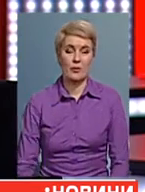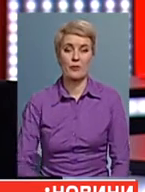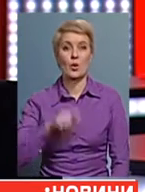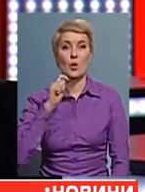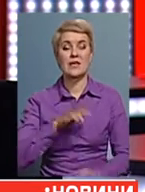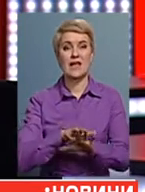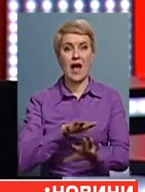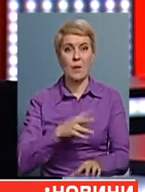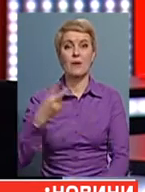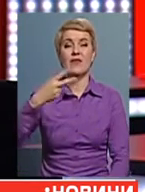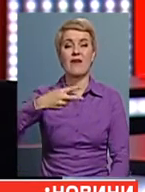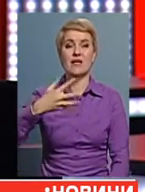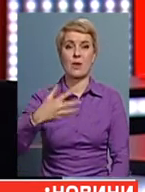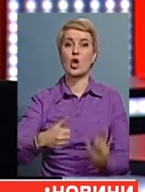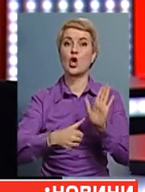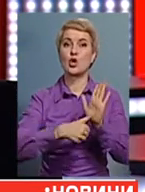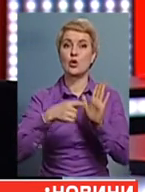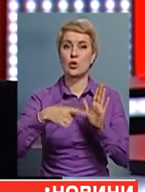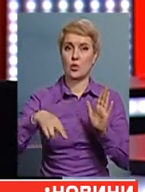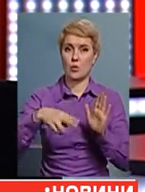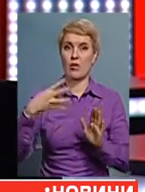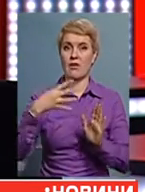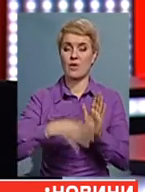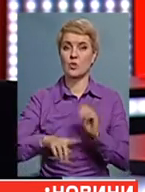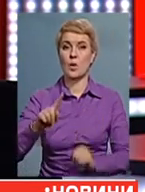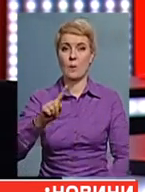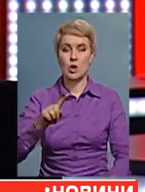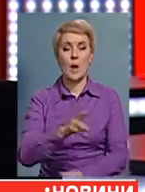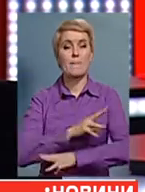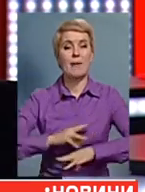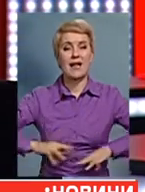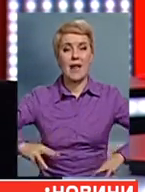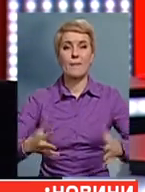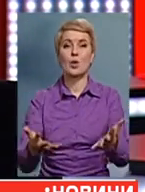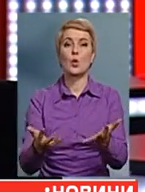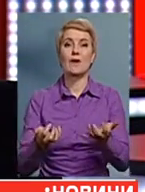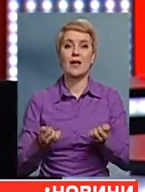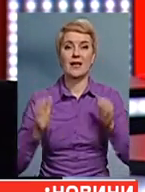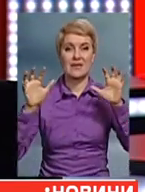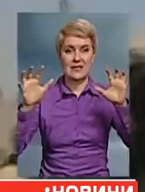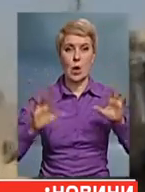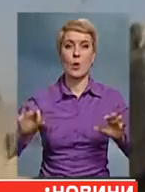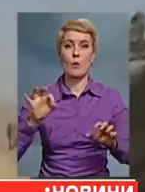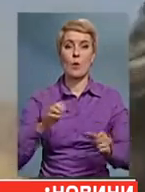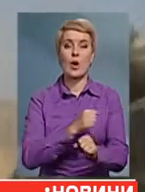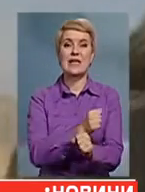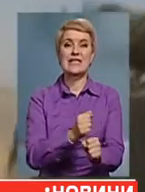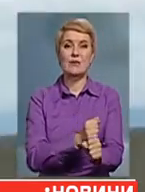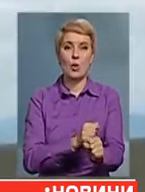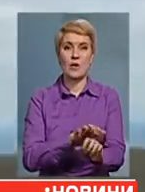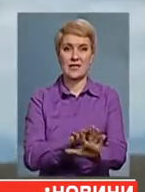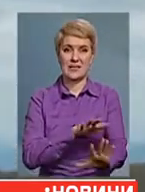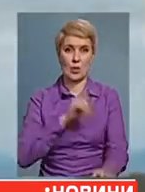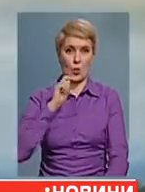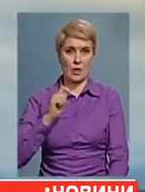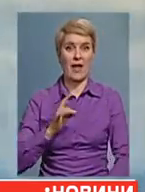Українській армії 25. 6 грудня 91-го парламент ухвалив закон про Збройні сили України. А відзначати свій день армійці почали за два роки,